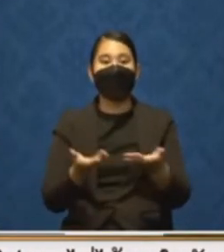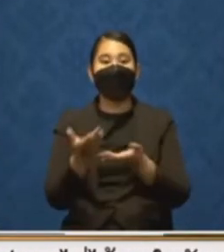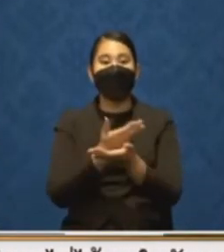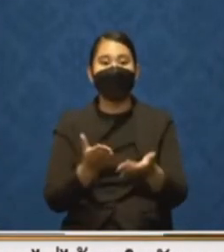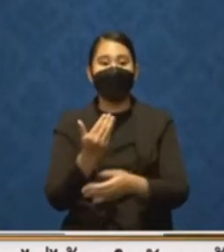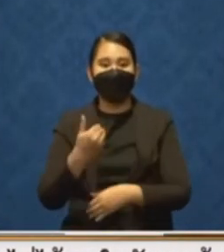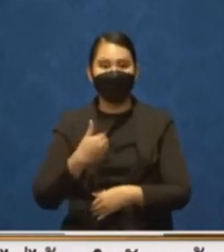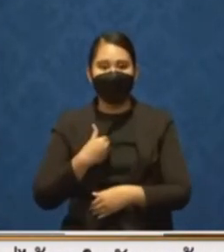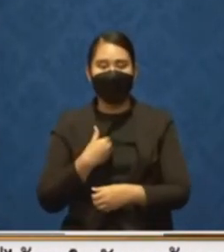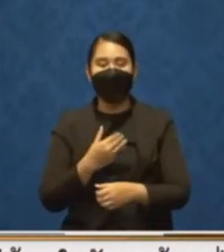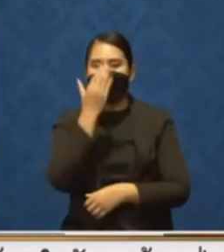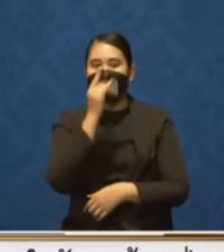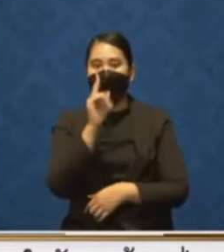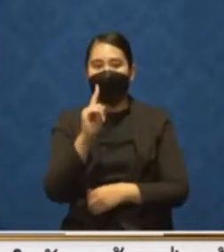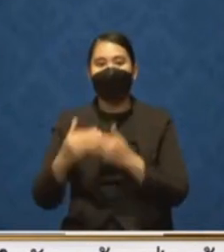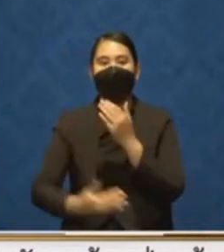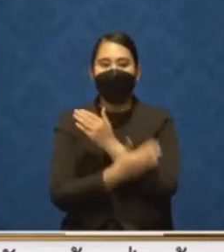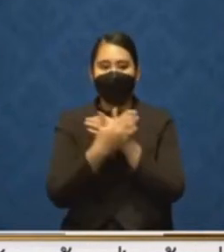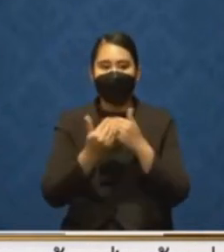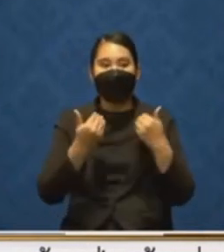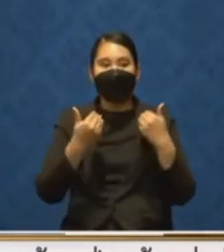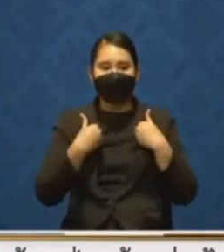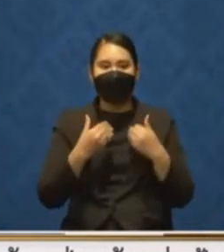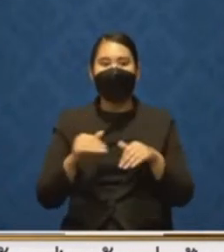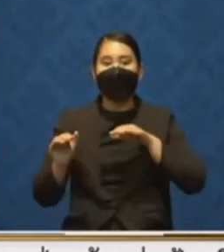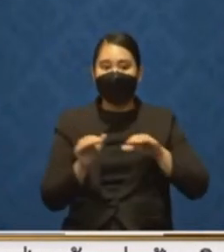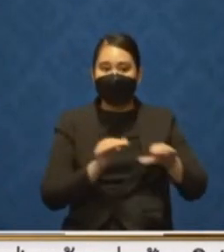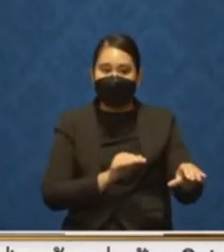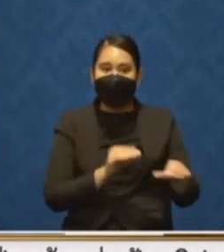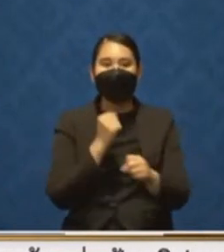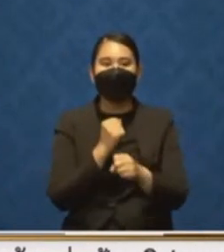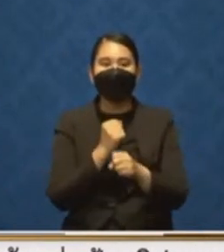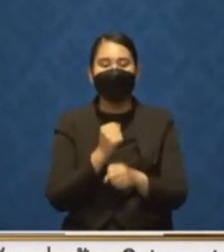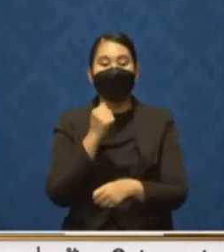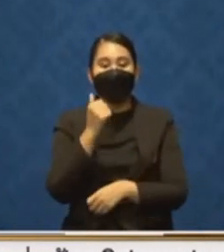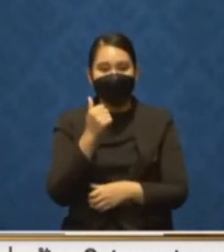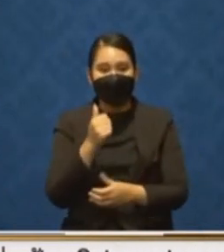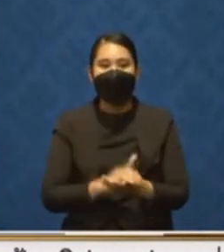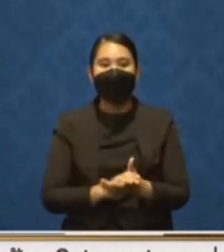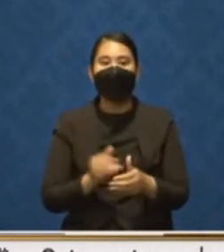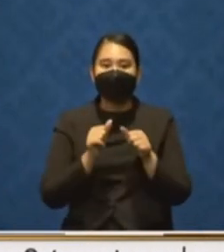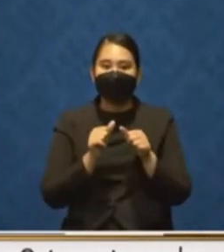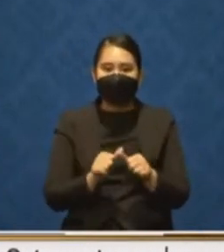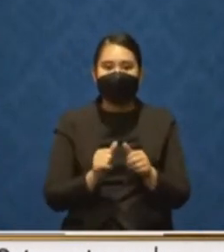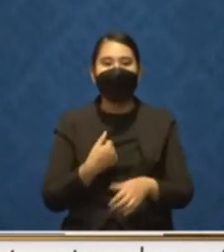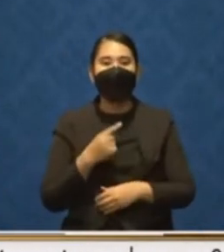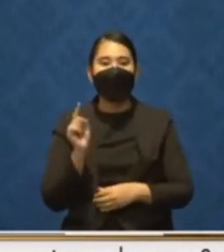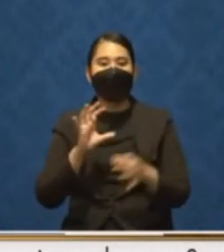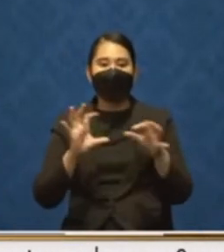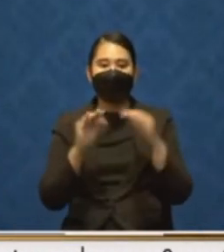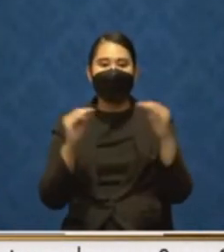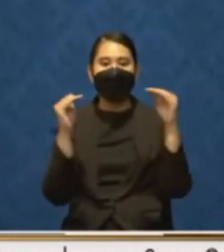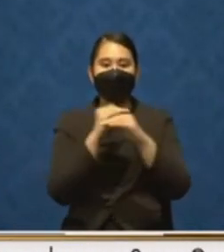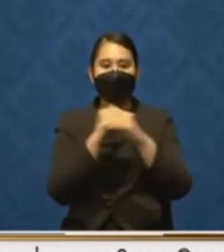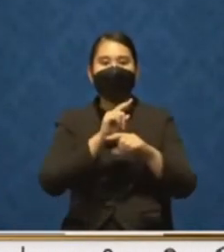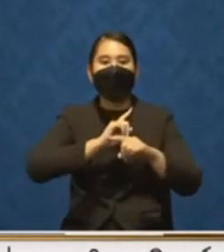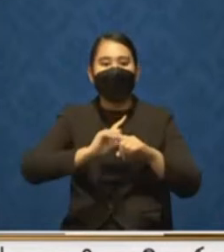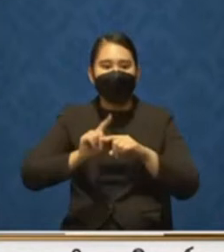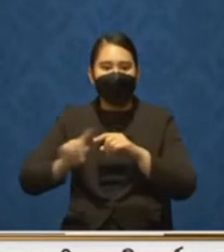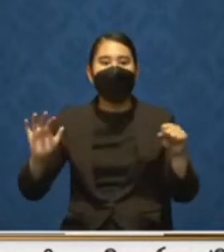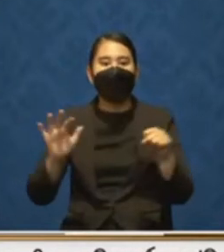แต่ทั้งนี้เพราะเรามีโอกาสอยู่แล้วนะครับเพราะว่ามีความพร้อมเรื่องของ tositeในเรื่องของเส้นทางคมนาคมแถวอุ่นหาเราพบหมด